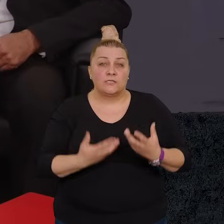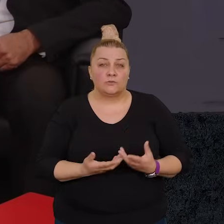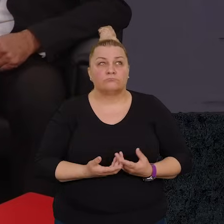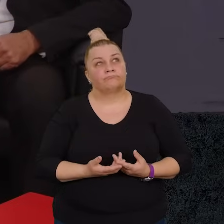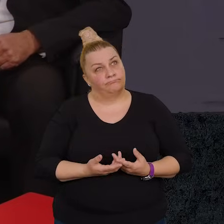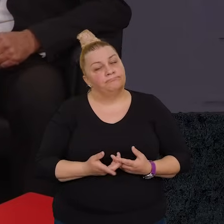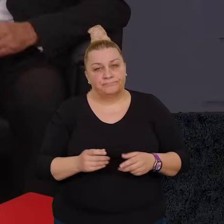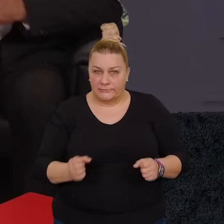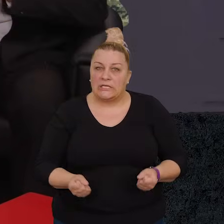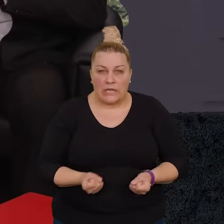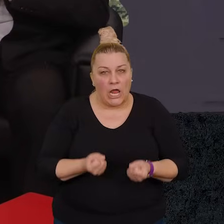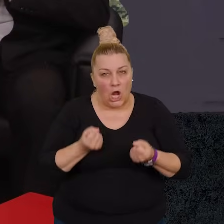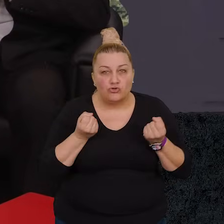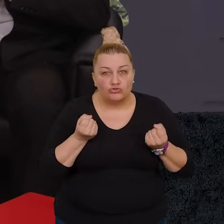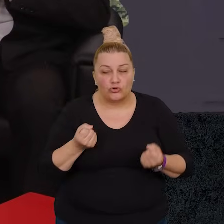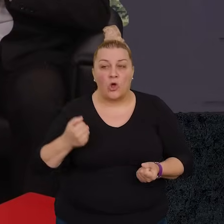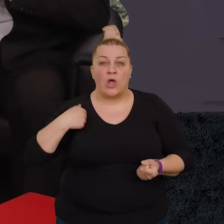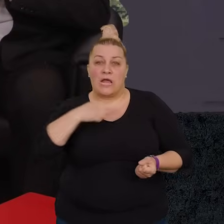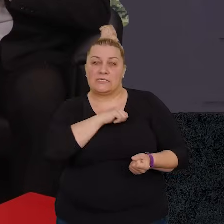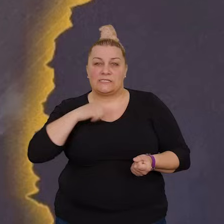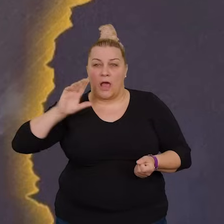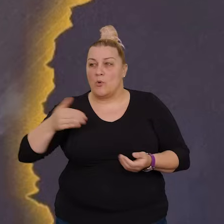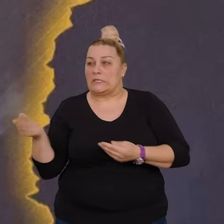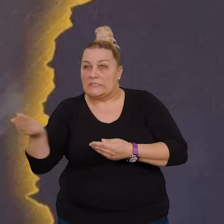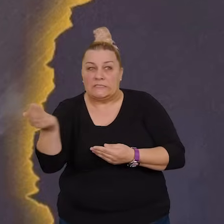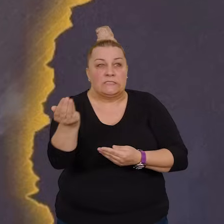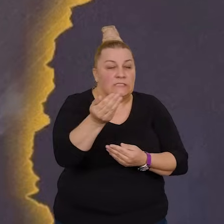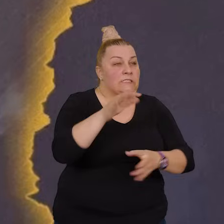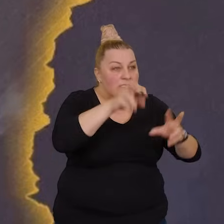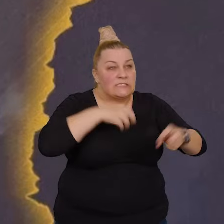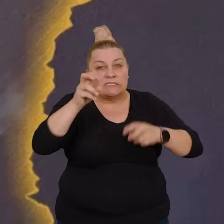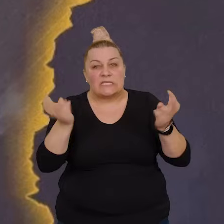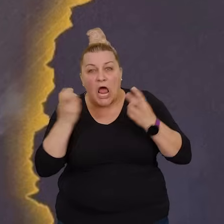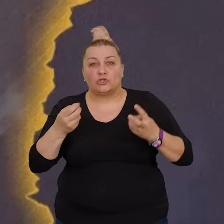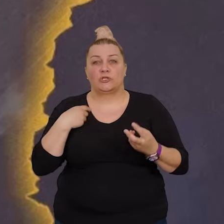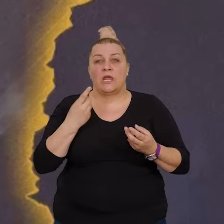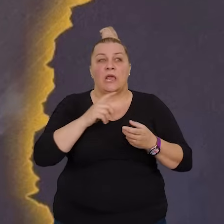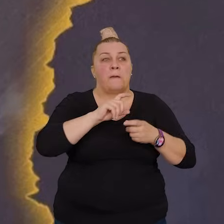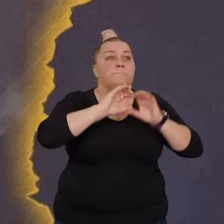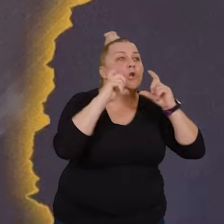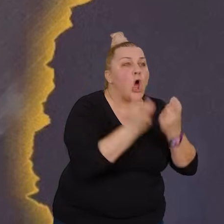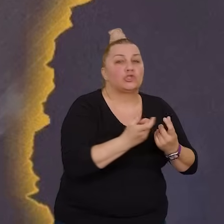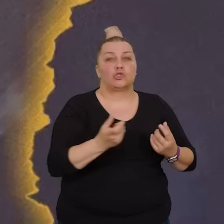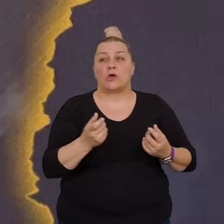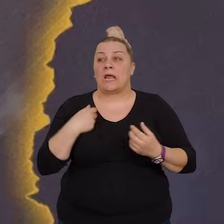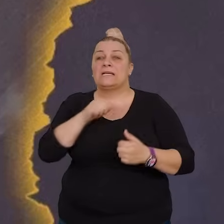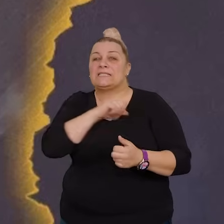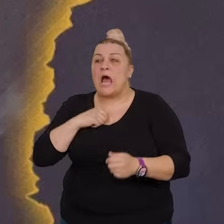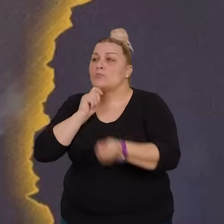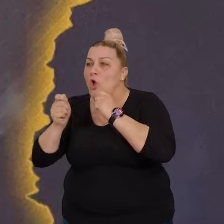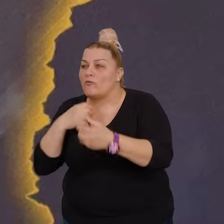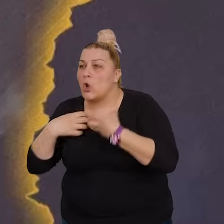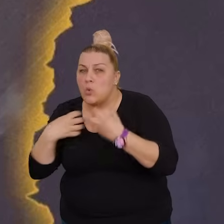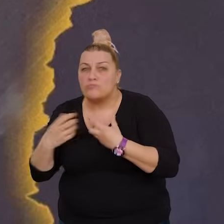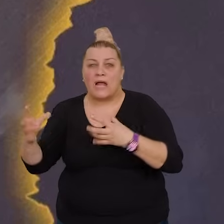teško. Gledajte, sam sebi sam nabavljao sredstva za predstave, sam sam tražio prostor gdje ćemo ih igrati, sam sam angažirao glumce, sve ste morali sam raditi.